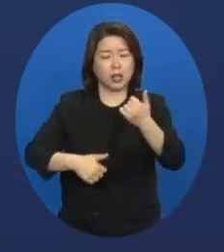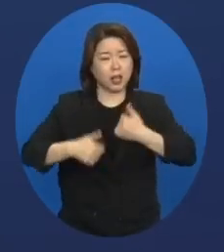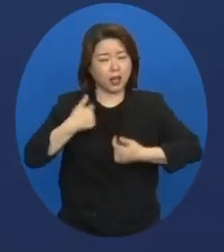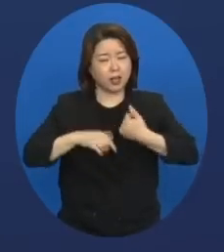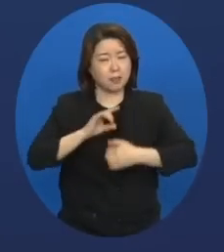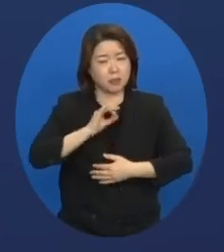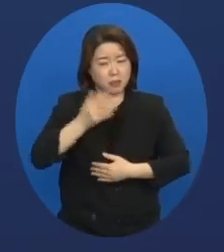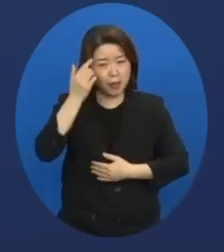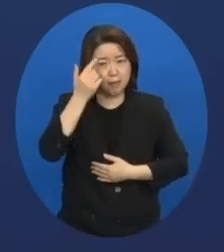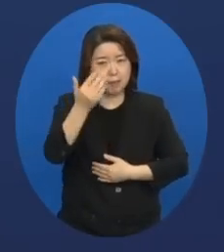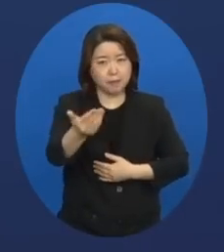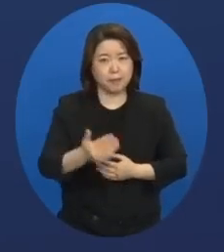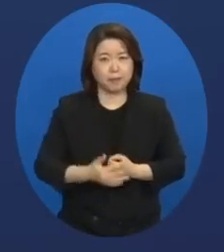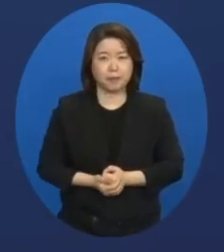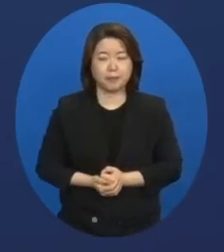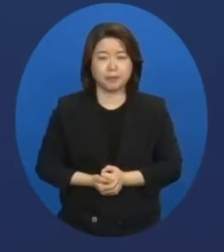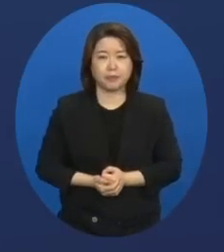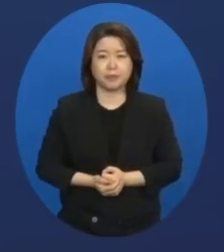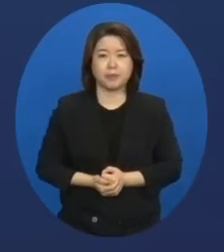하겠습니까?